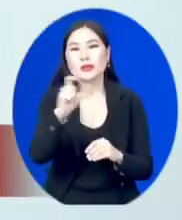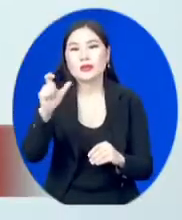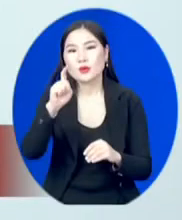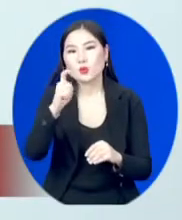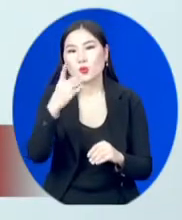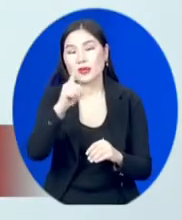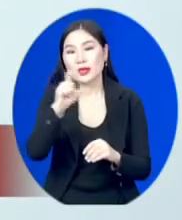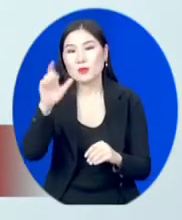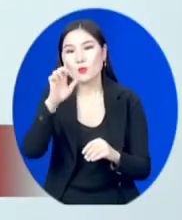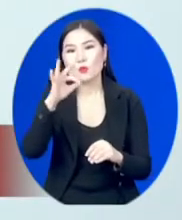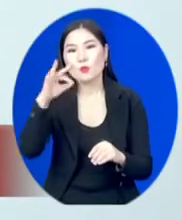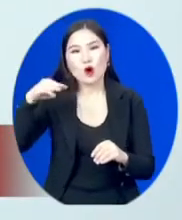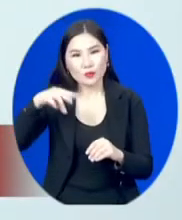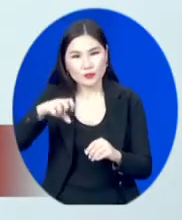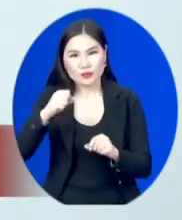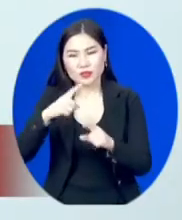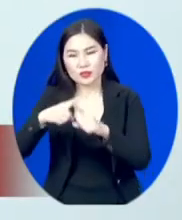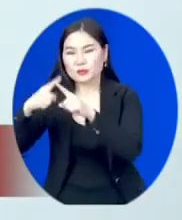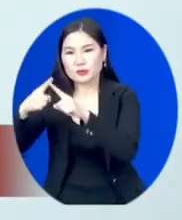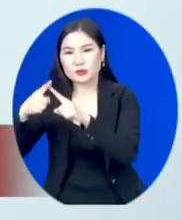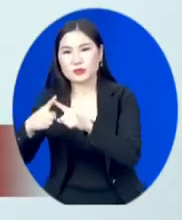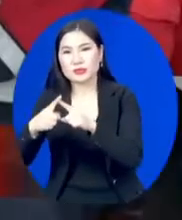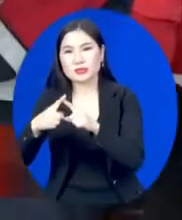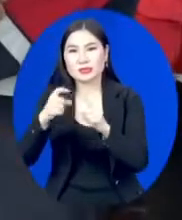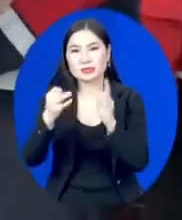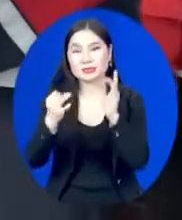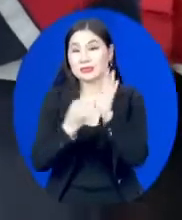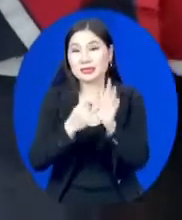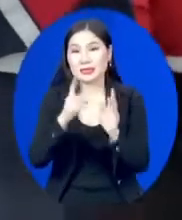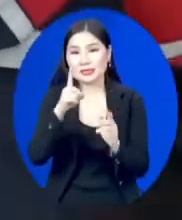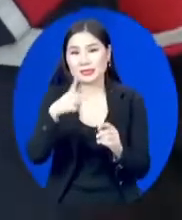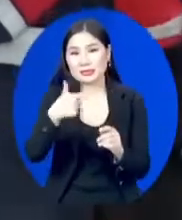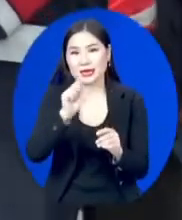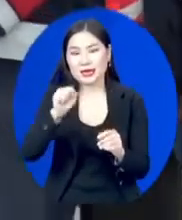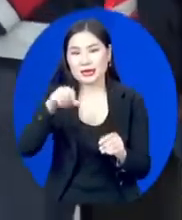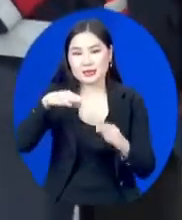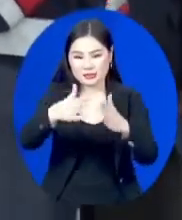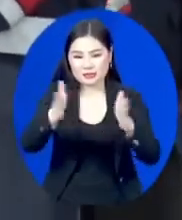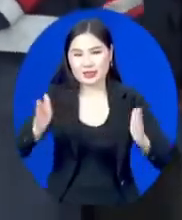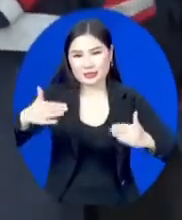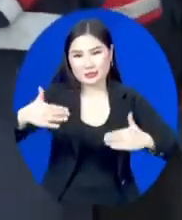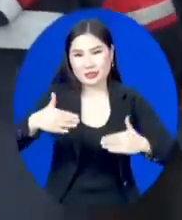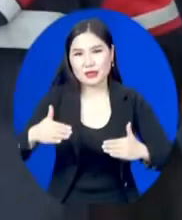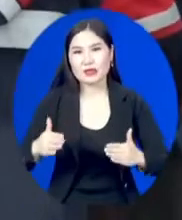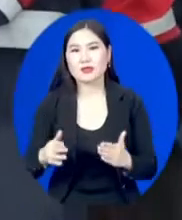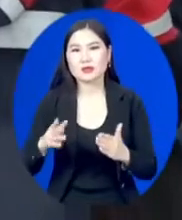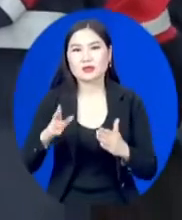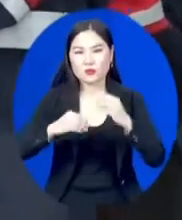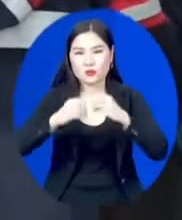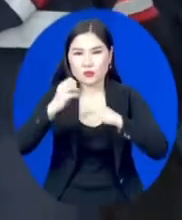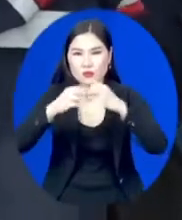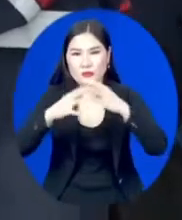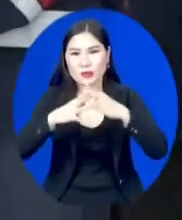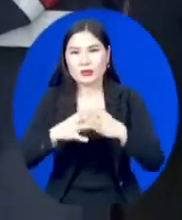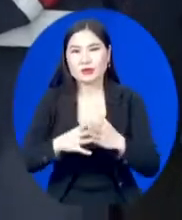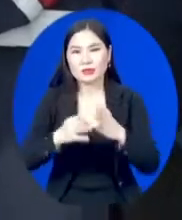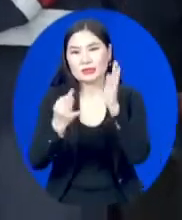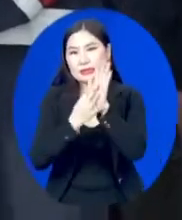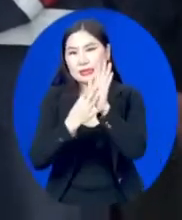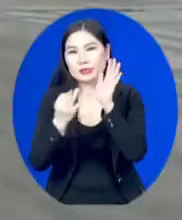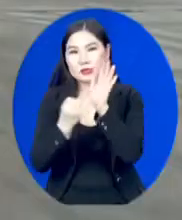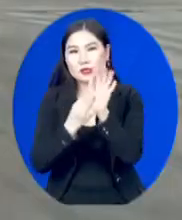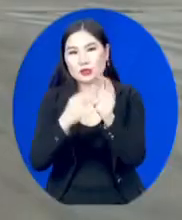бомбын хүчин чадлыг нэмэгдүүлэх бодлогын хүрээнд 71 га талбайд чиглэг тээврийн терминал байгуулж бүтээн байгуулалт